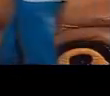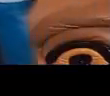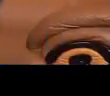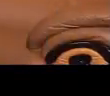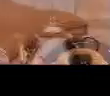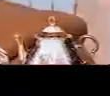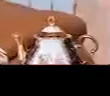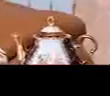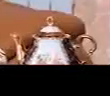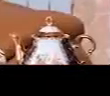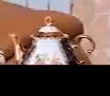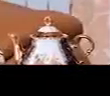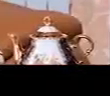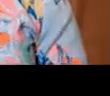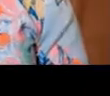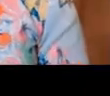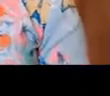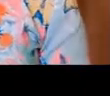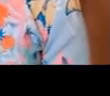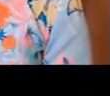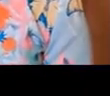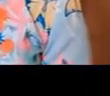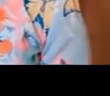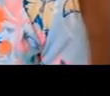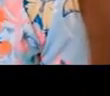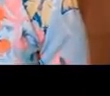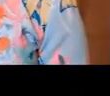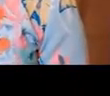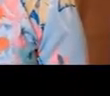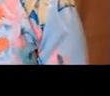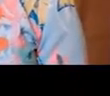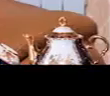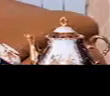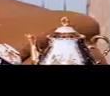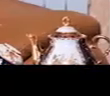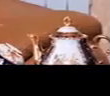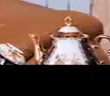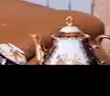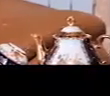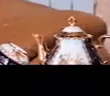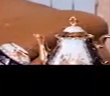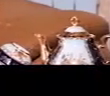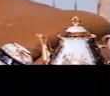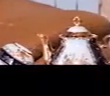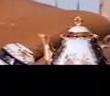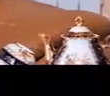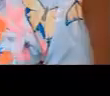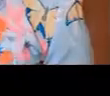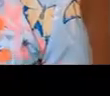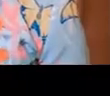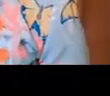bolam. Darslaring ko'p bo'ldingmi? Ana endi kitob o'qiymiz. Oyjon, keling bugun she'r